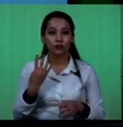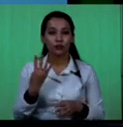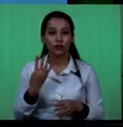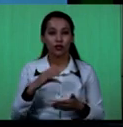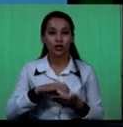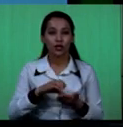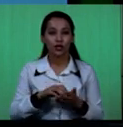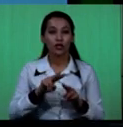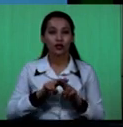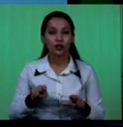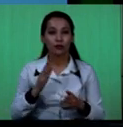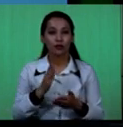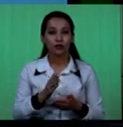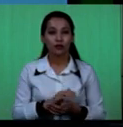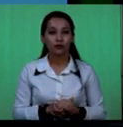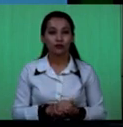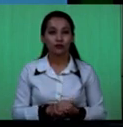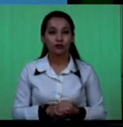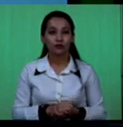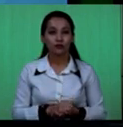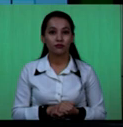katakka teng bo'ladi.